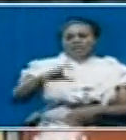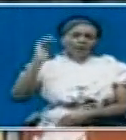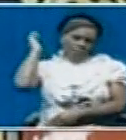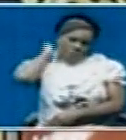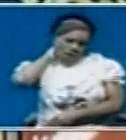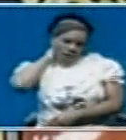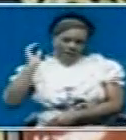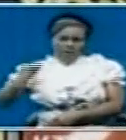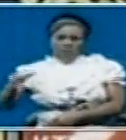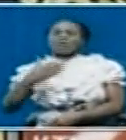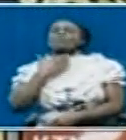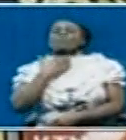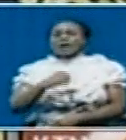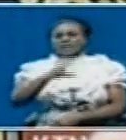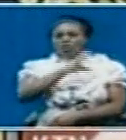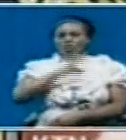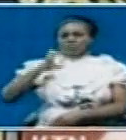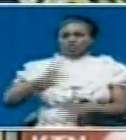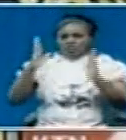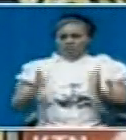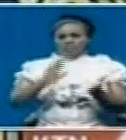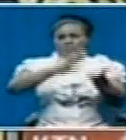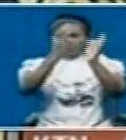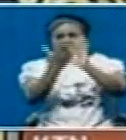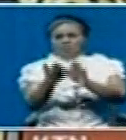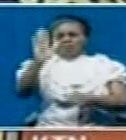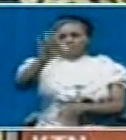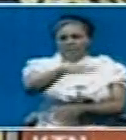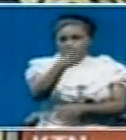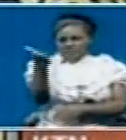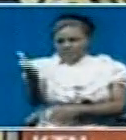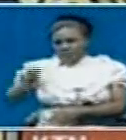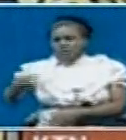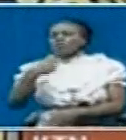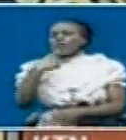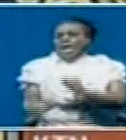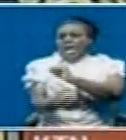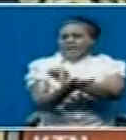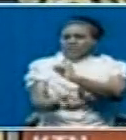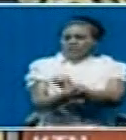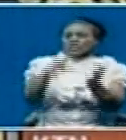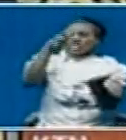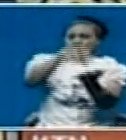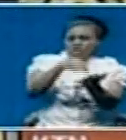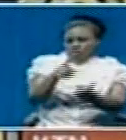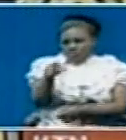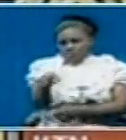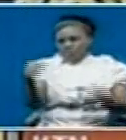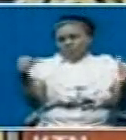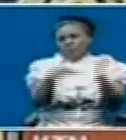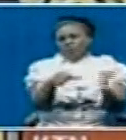hiyo. Wanamtaka kamishna wa kaunti kufika mbele ya kamati ya bunge la kaunti kutoa maelezo kuhusu hali hiyo